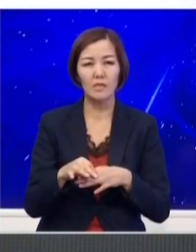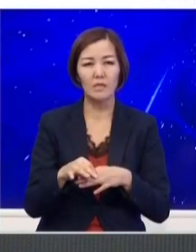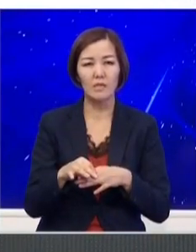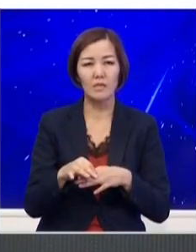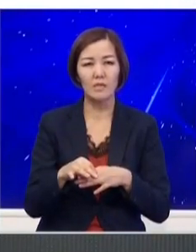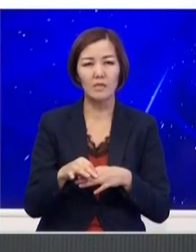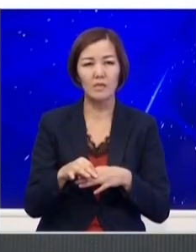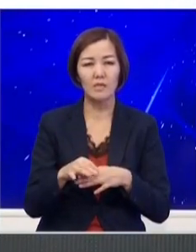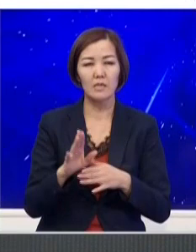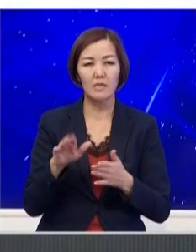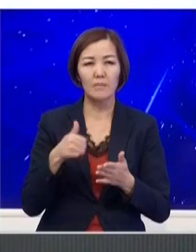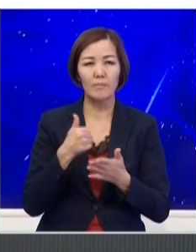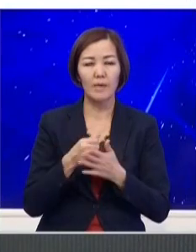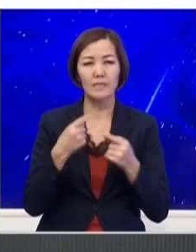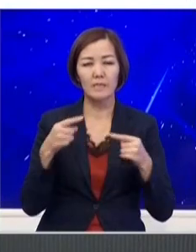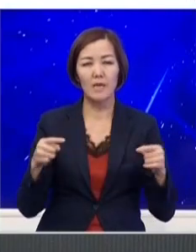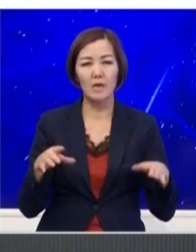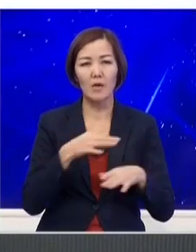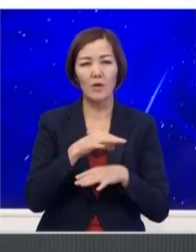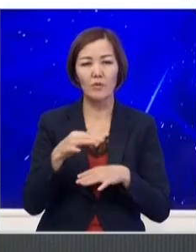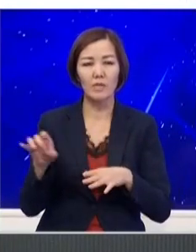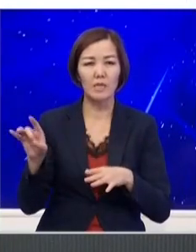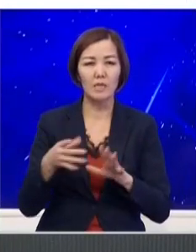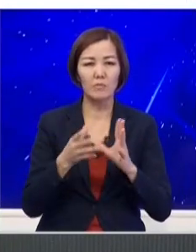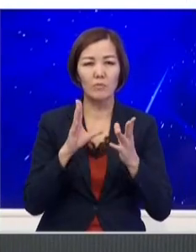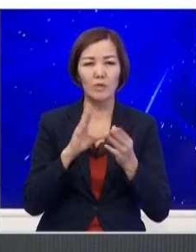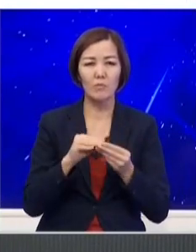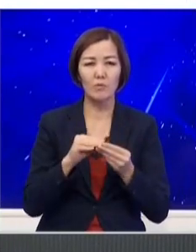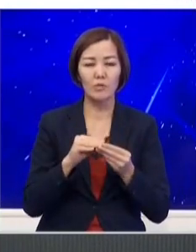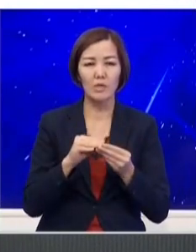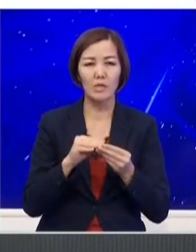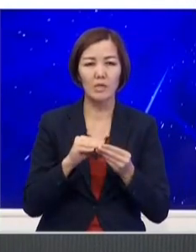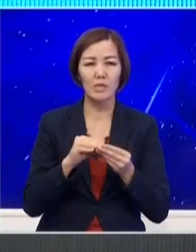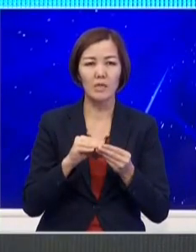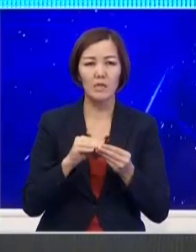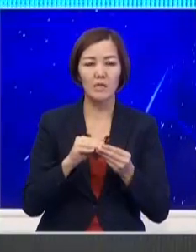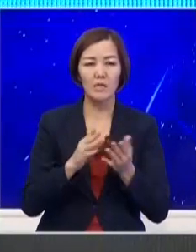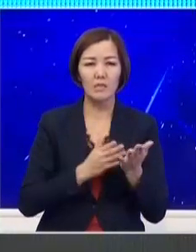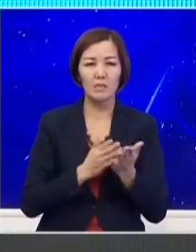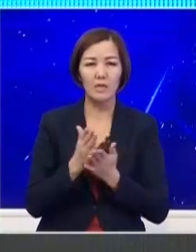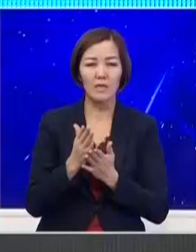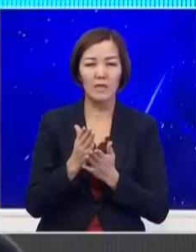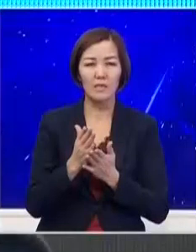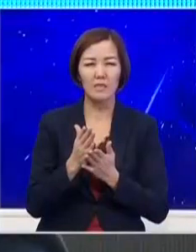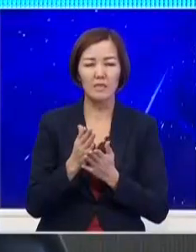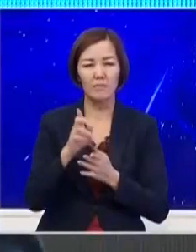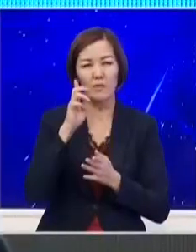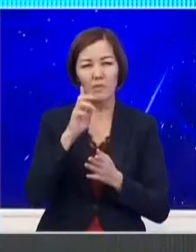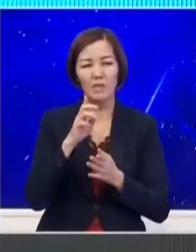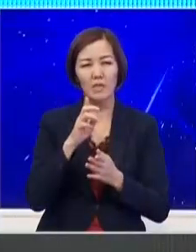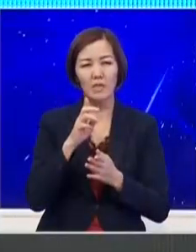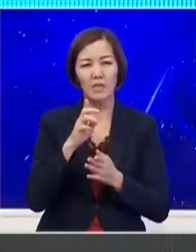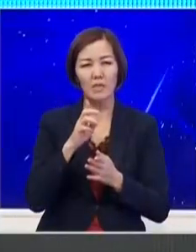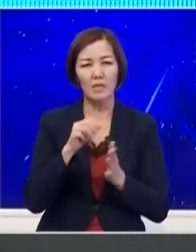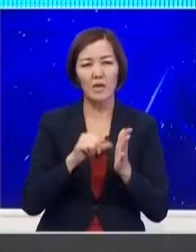бәсекелестікке түсетін басқа аудандар да республика бойынша жоқ десе де болады. Ауданда жемістер мен жидектердің өңдеуі тәулігіне